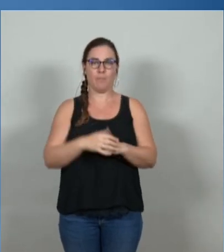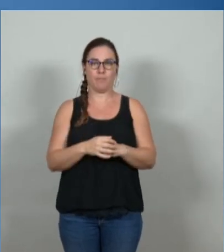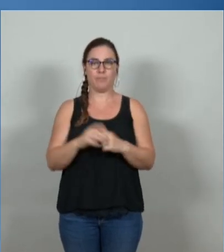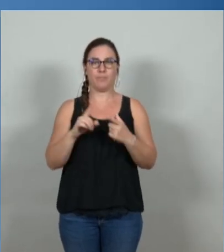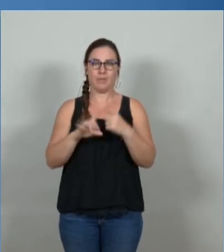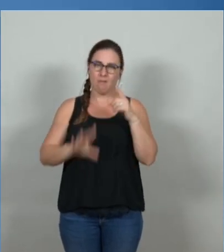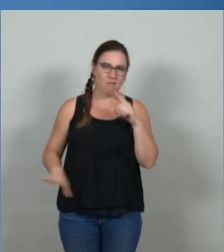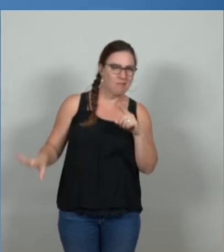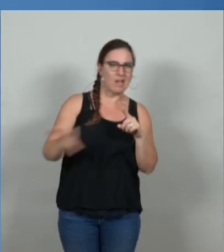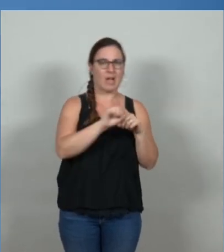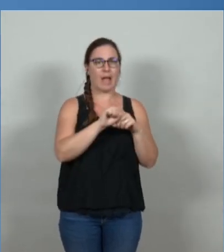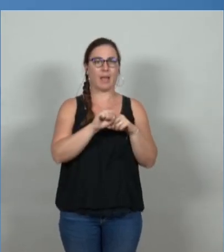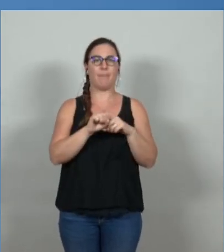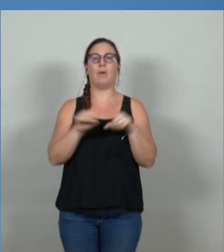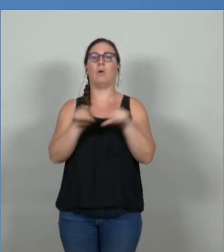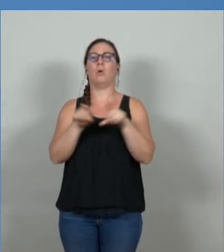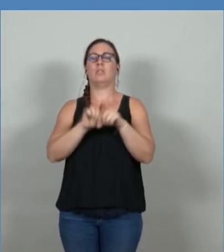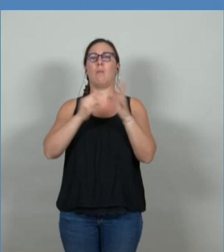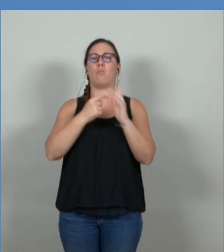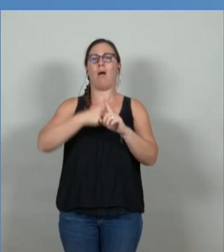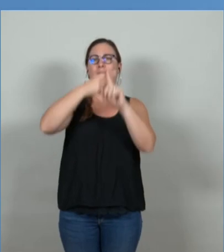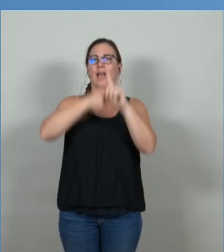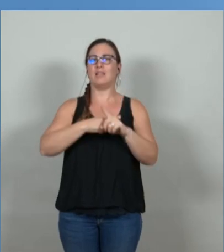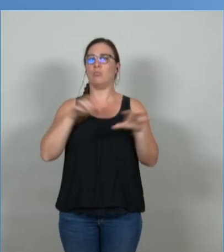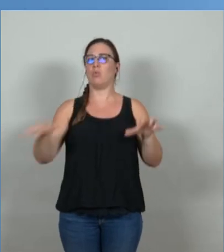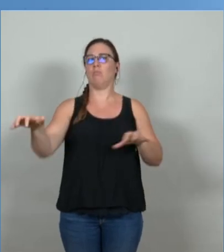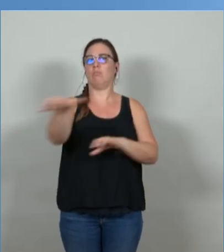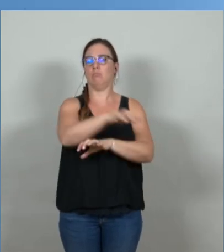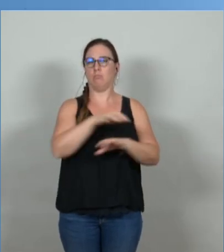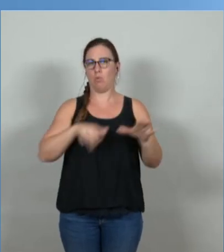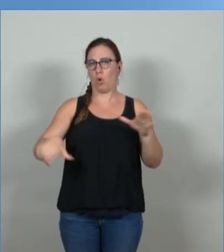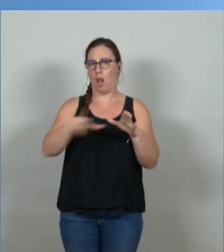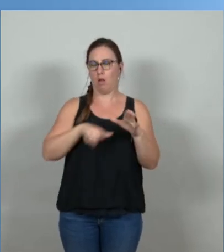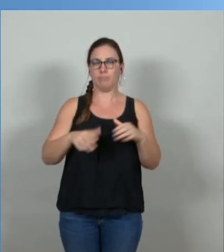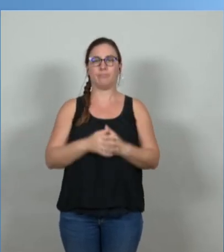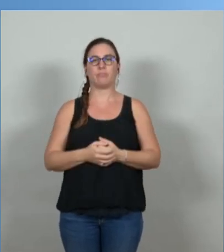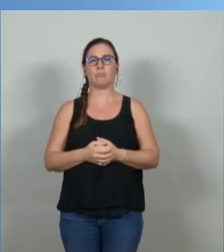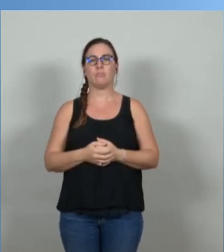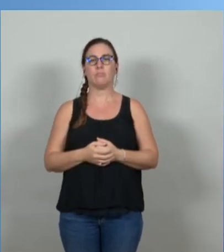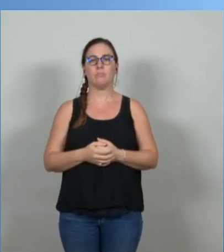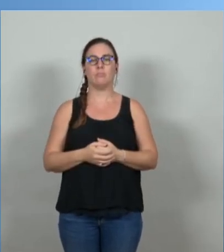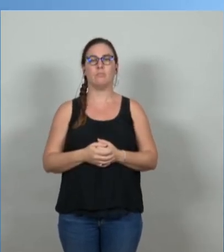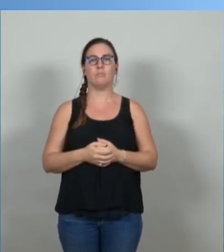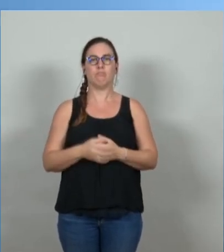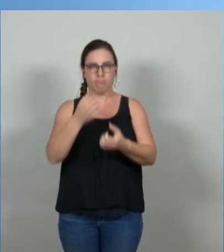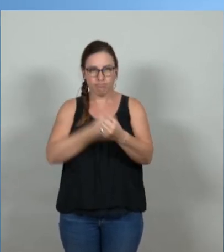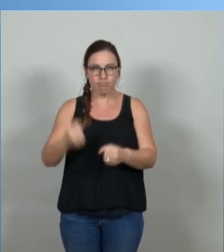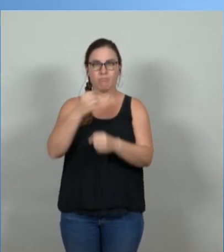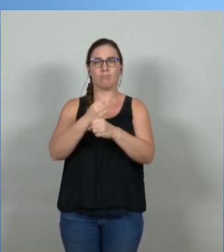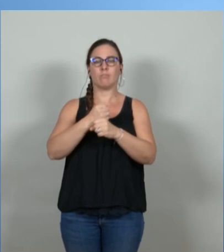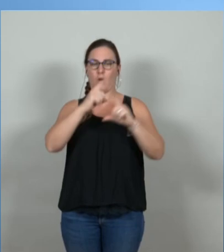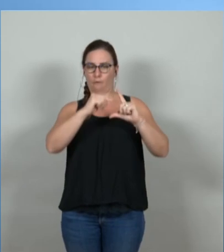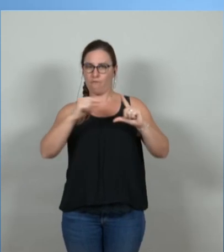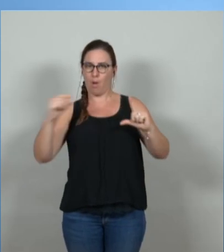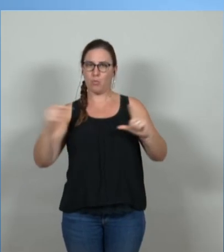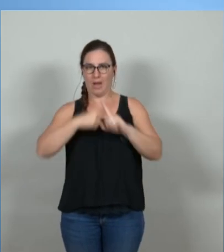compenser de manière rétroactive augmentation du point d'indice aux collectivités locales de mettre en place une formule d'indexation de